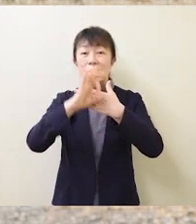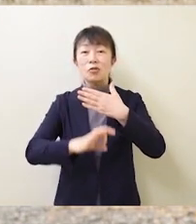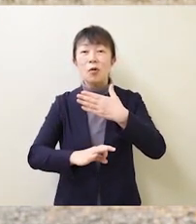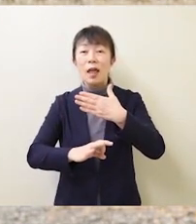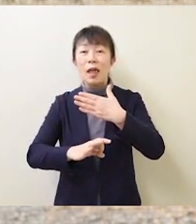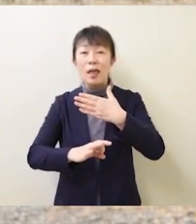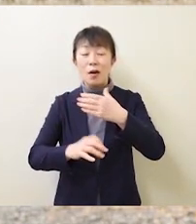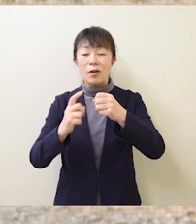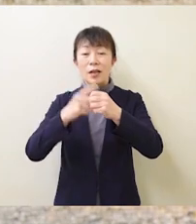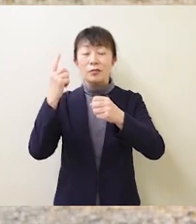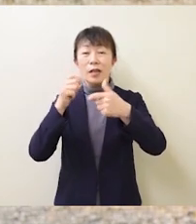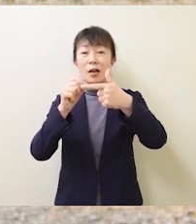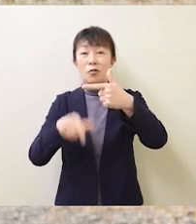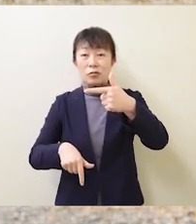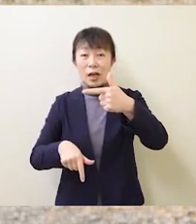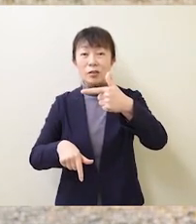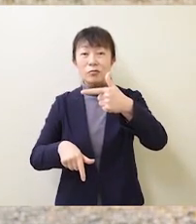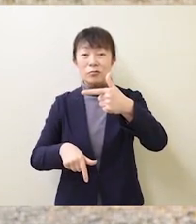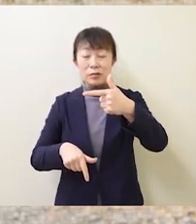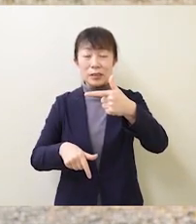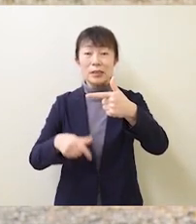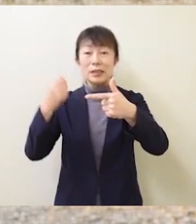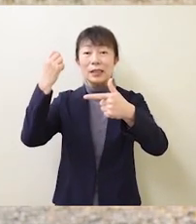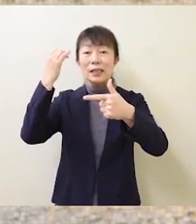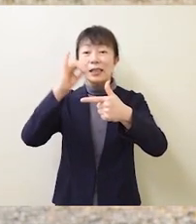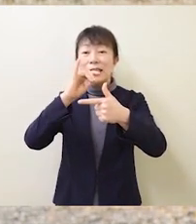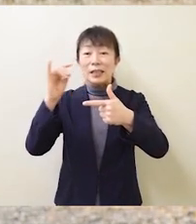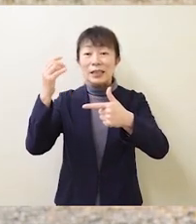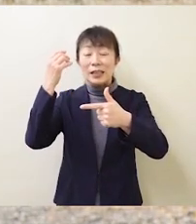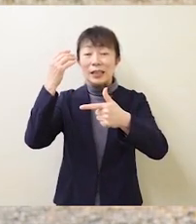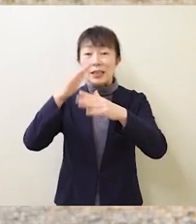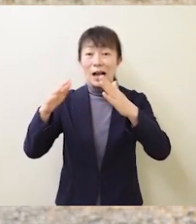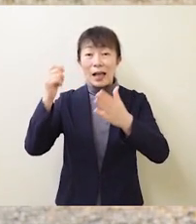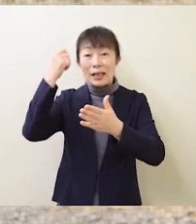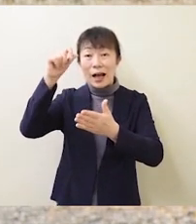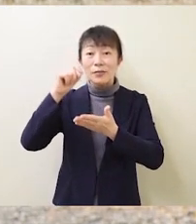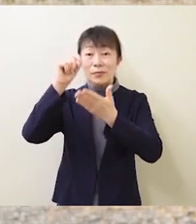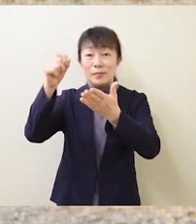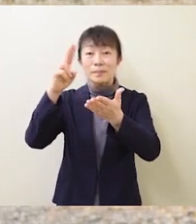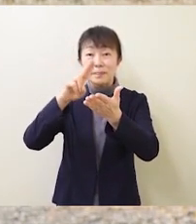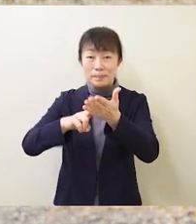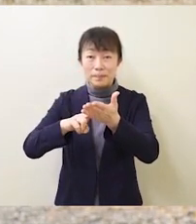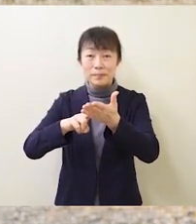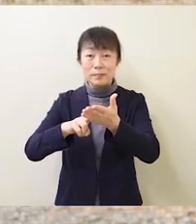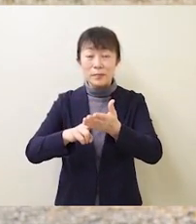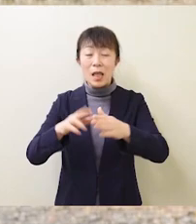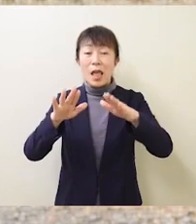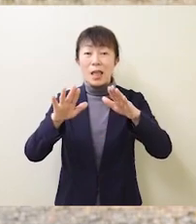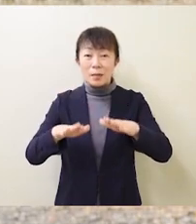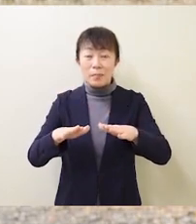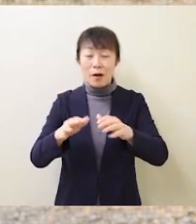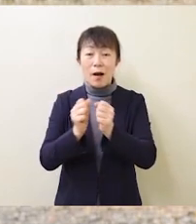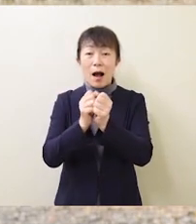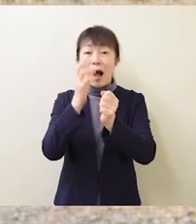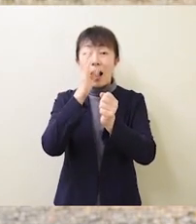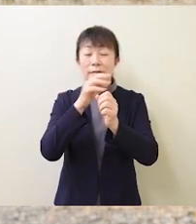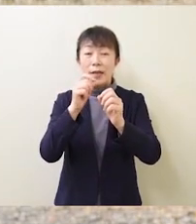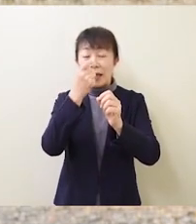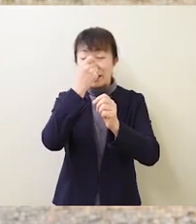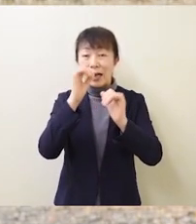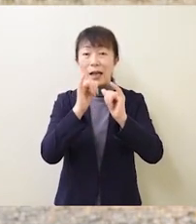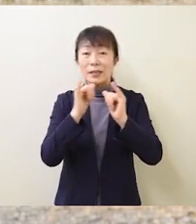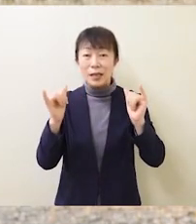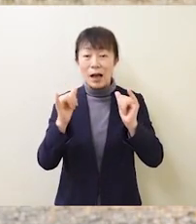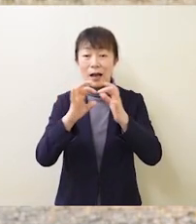例を昨年の6月に議会発議で制定、現在は犯罪被害者や